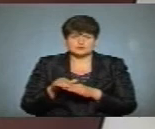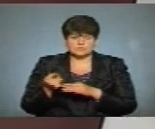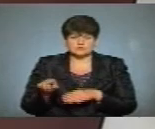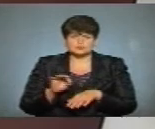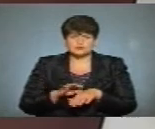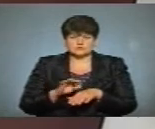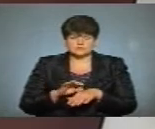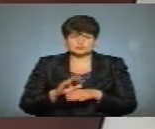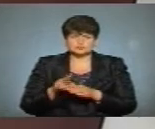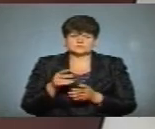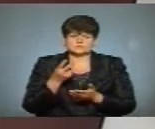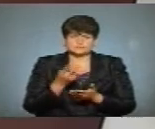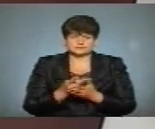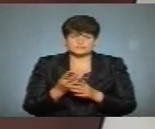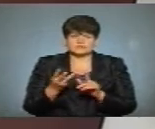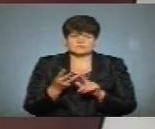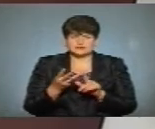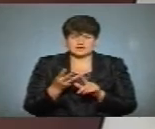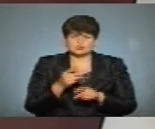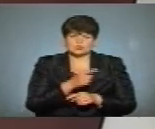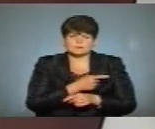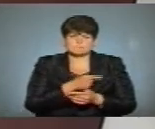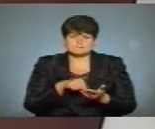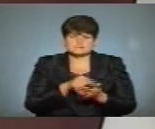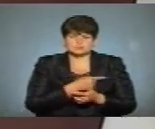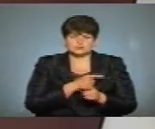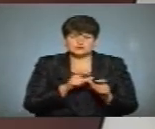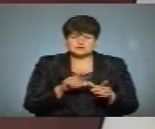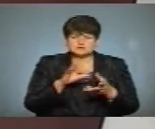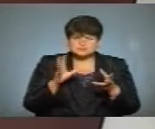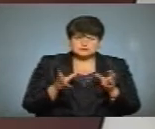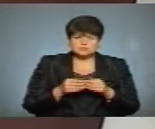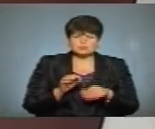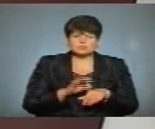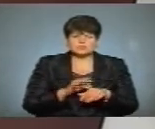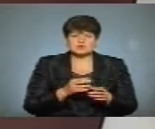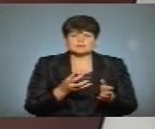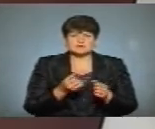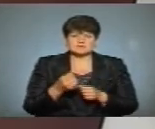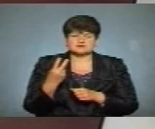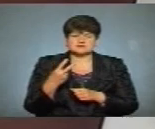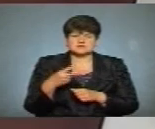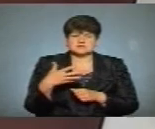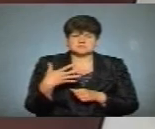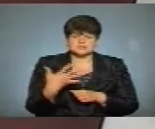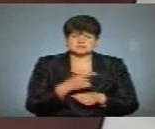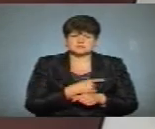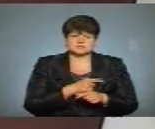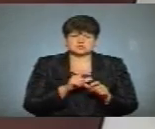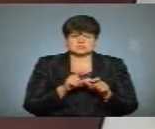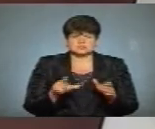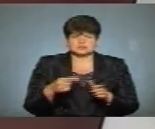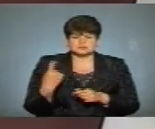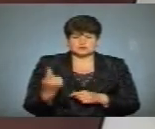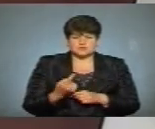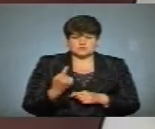хворих госпіталізовуватимуть у третю міську лікарню. Загалом хворих на коронавірус приймають у 25 медзакладах області,